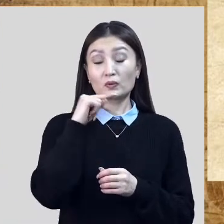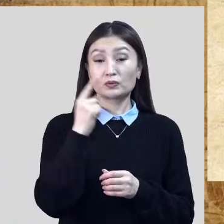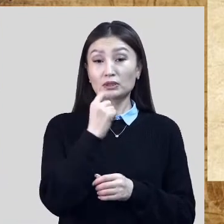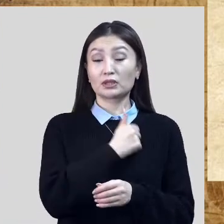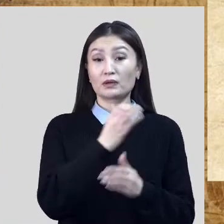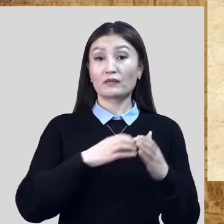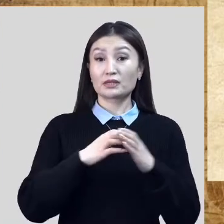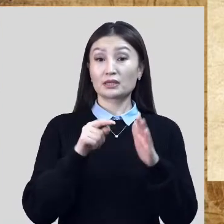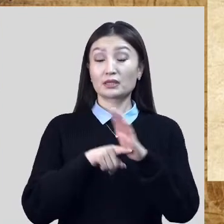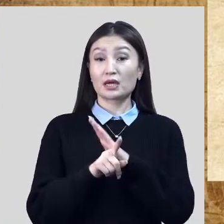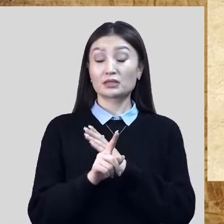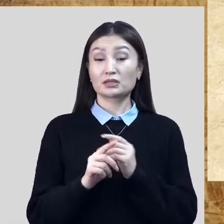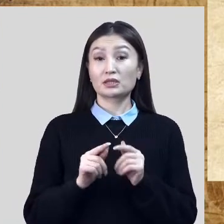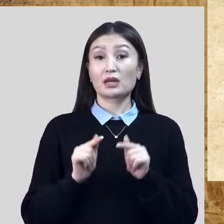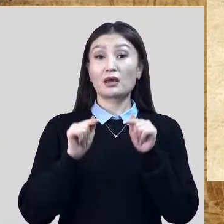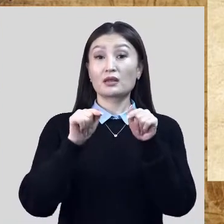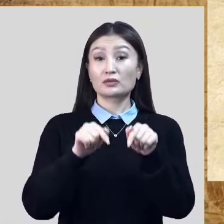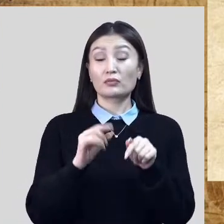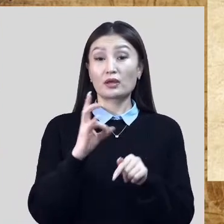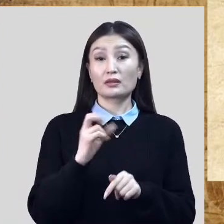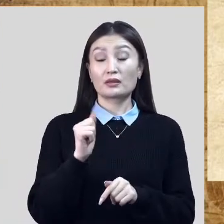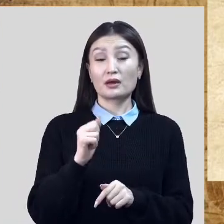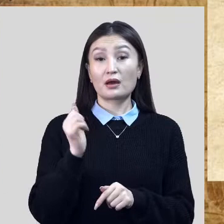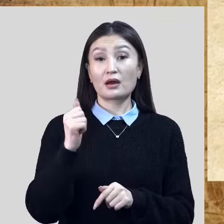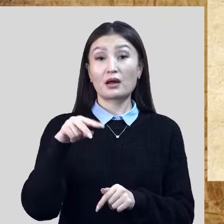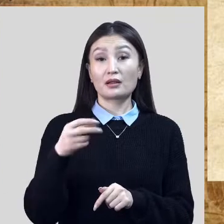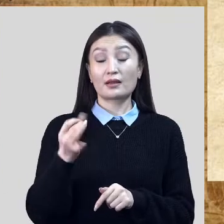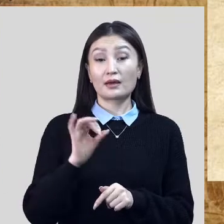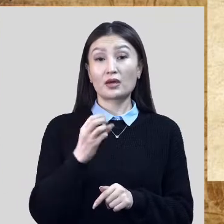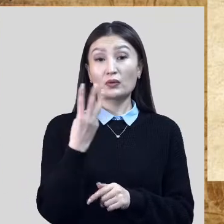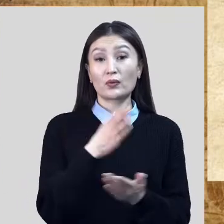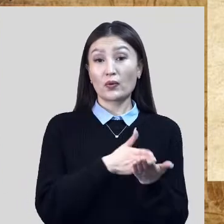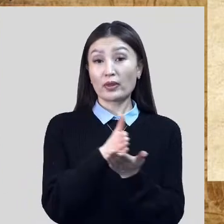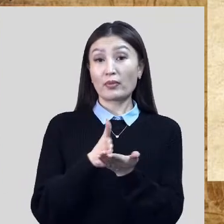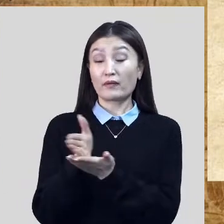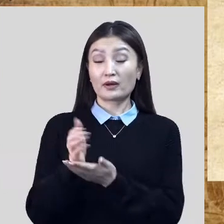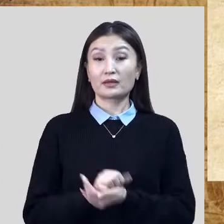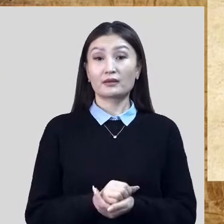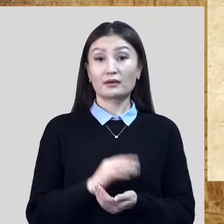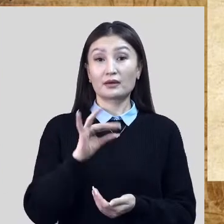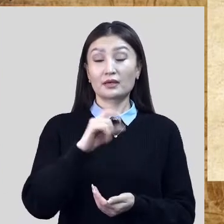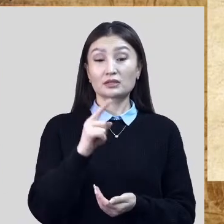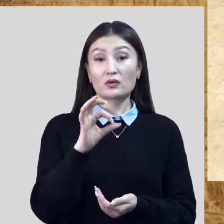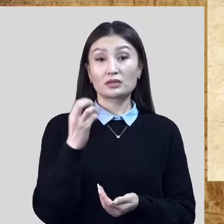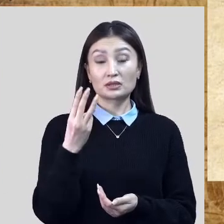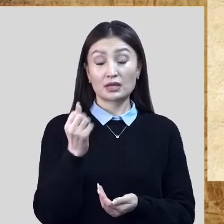войска начали наступление на Алай с 3 направлений. из